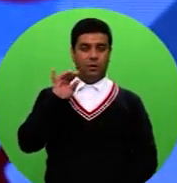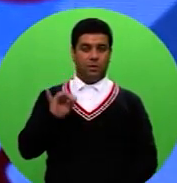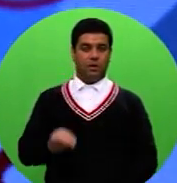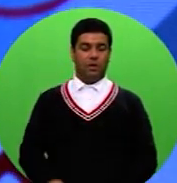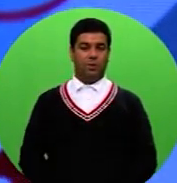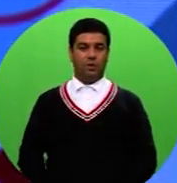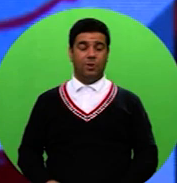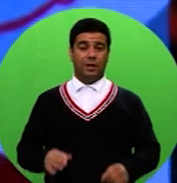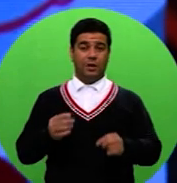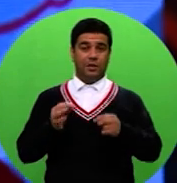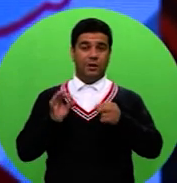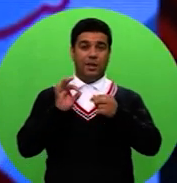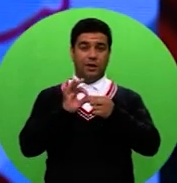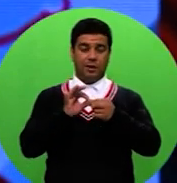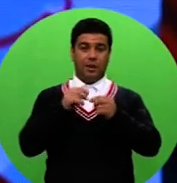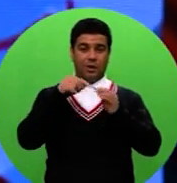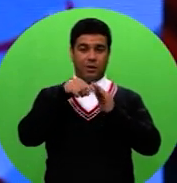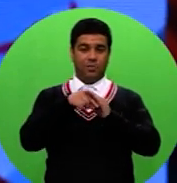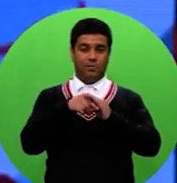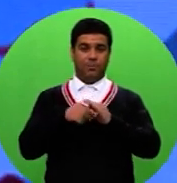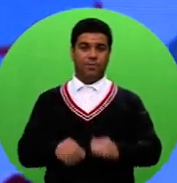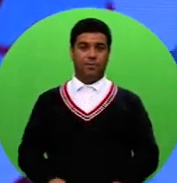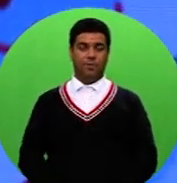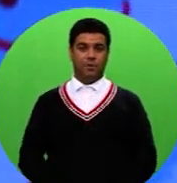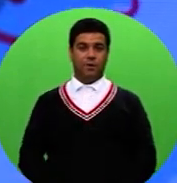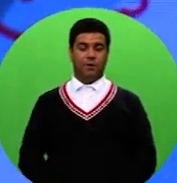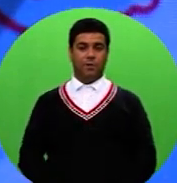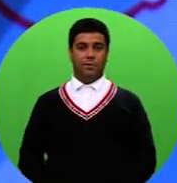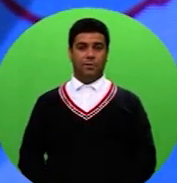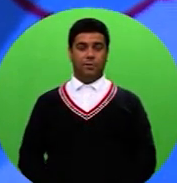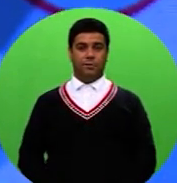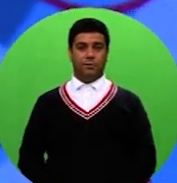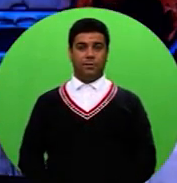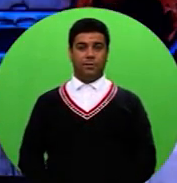панды. Вот, соединяем.